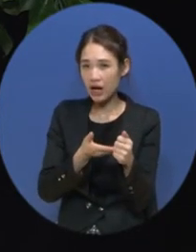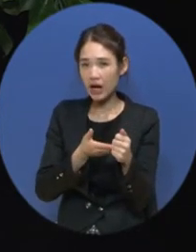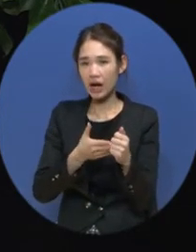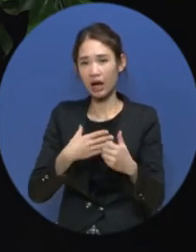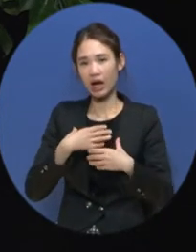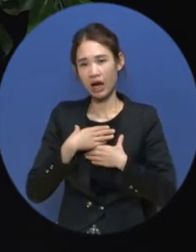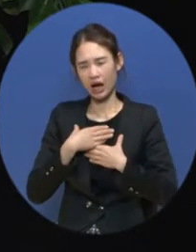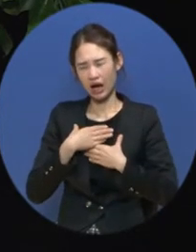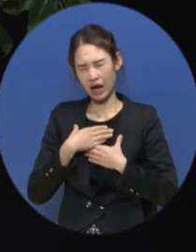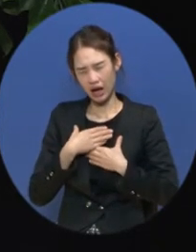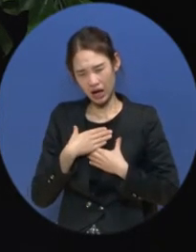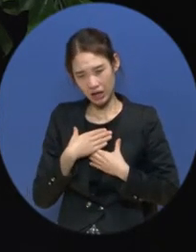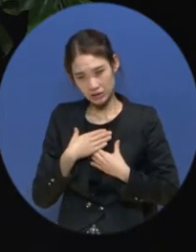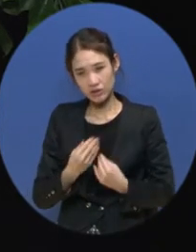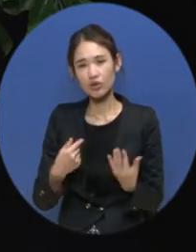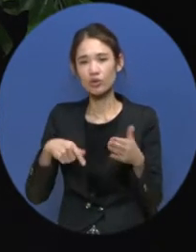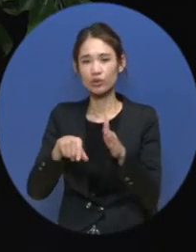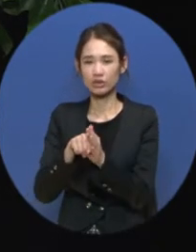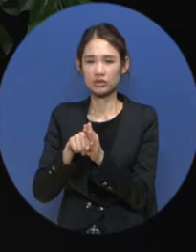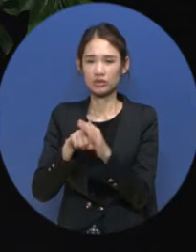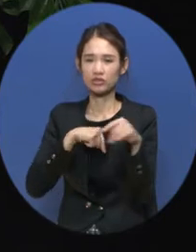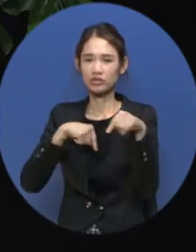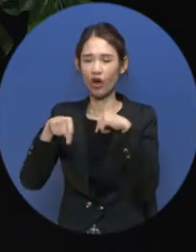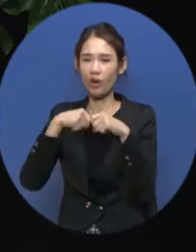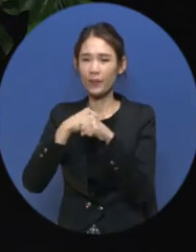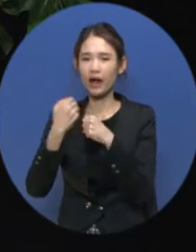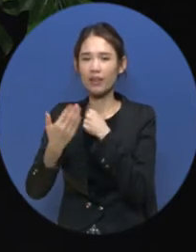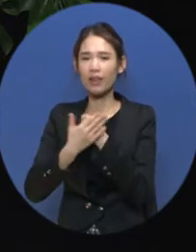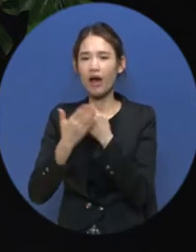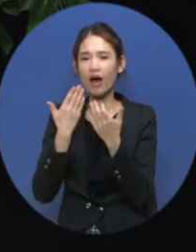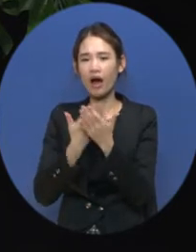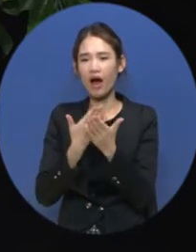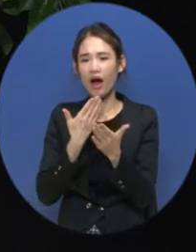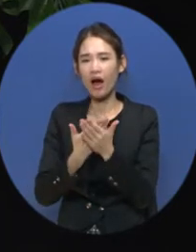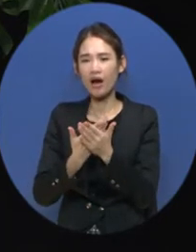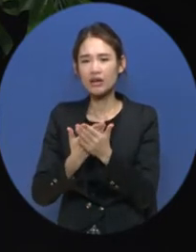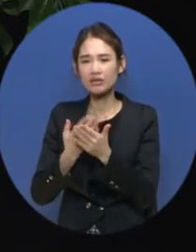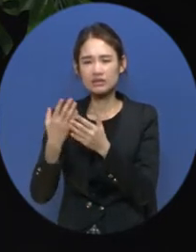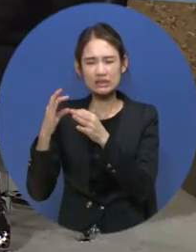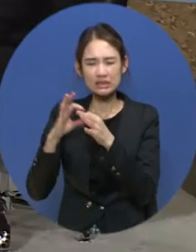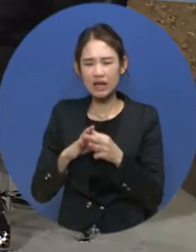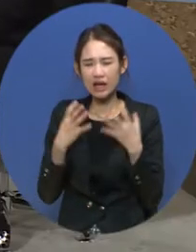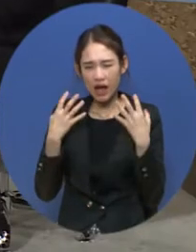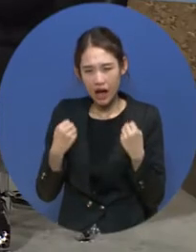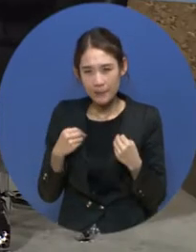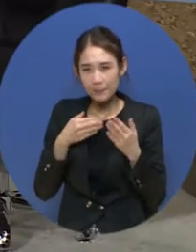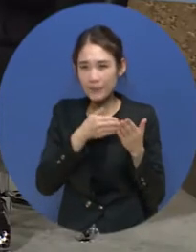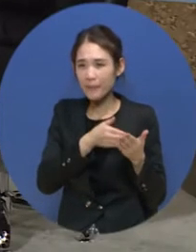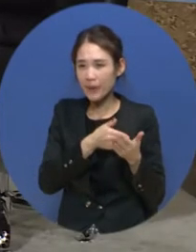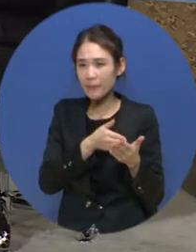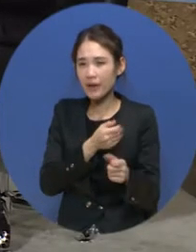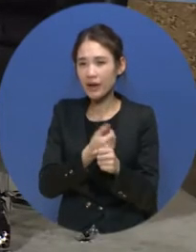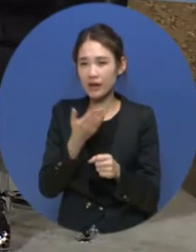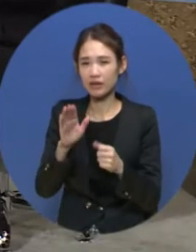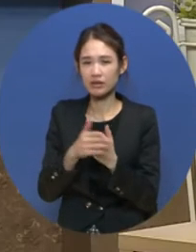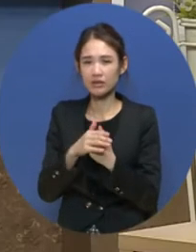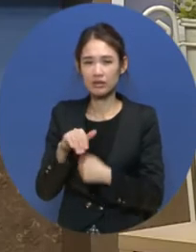있는 정책을 만들어서 좀 해달라는 말을 제일 많이 하죠. 왜냐하면 아무리 내가 잘하고